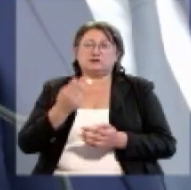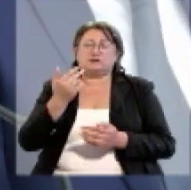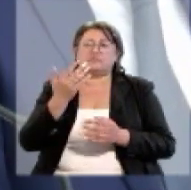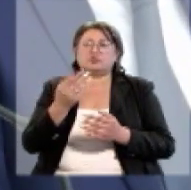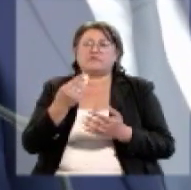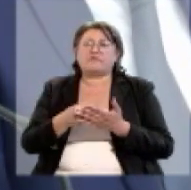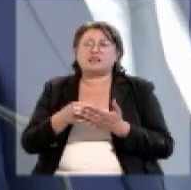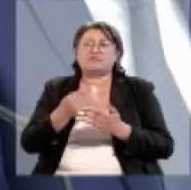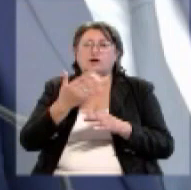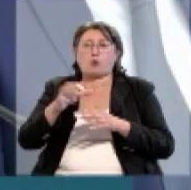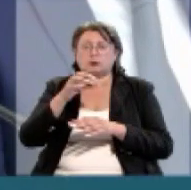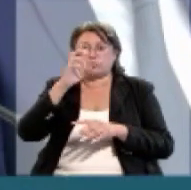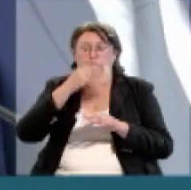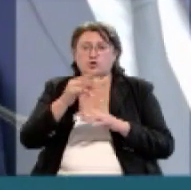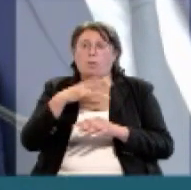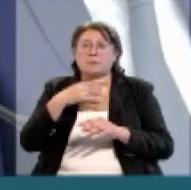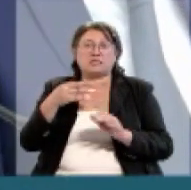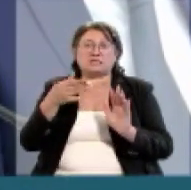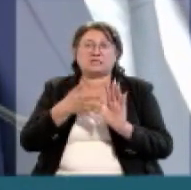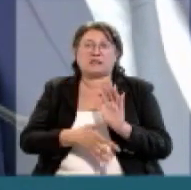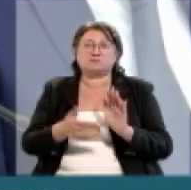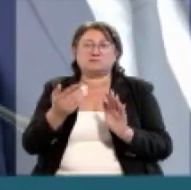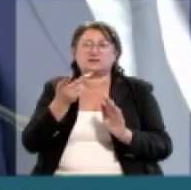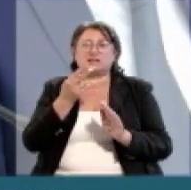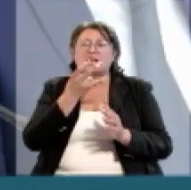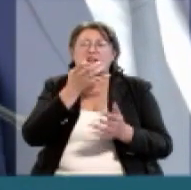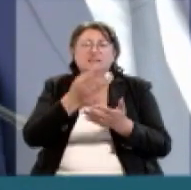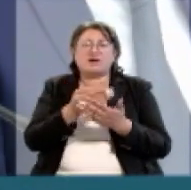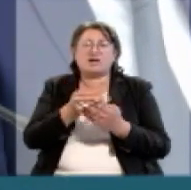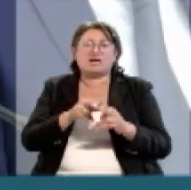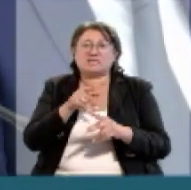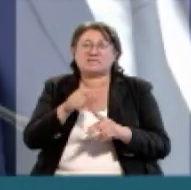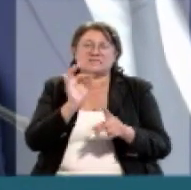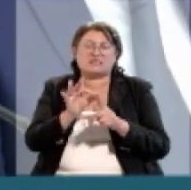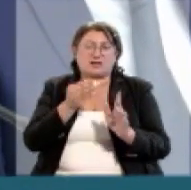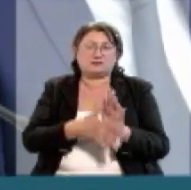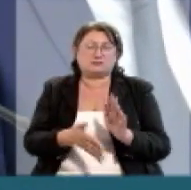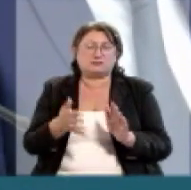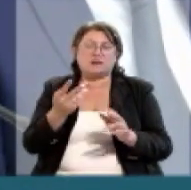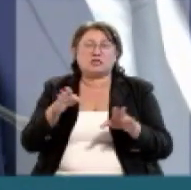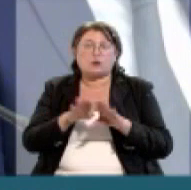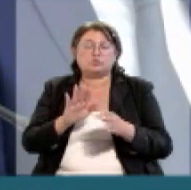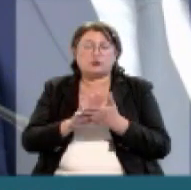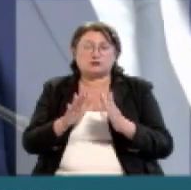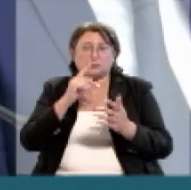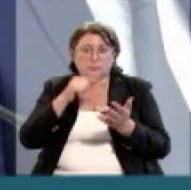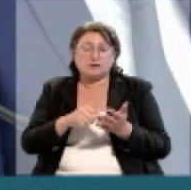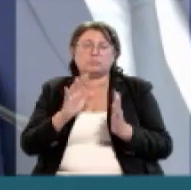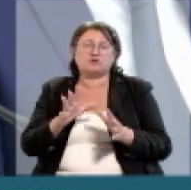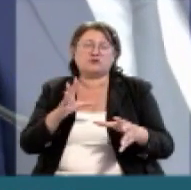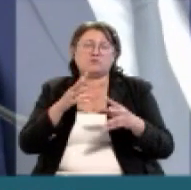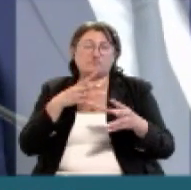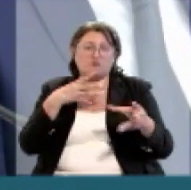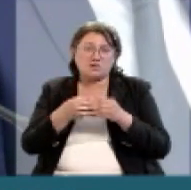қажет. Облыстық бюджеттен қаржыландыру жүріп жатыр. Алайда оны мақсатты жұмсап жатқан жоқпыз. Қалыптасқан жағдайды шешу үшін мүдделі